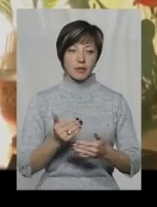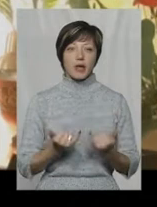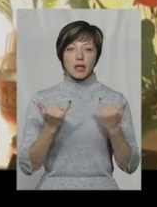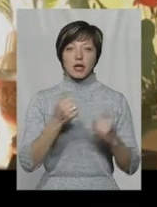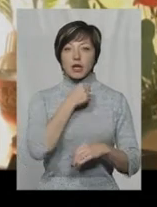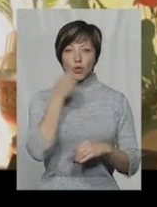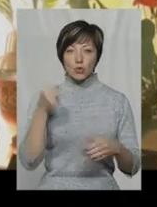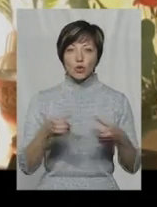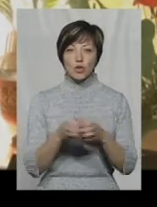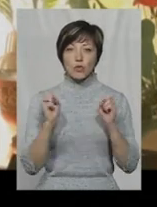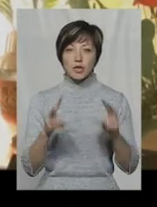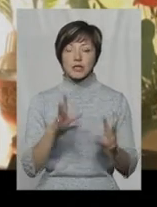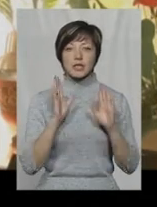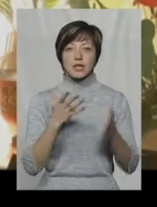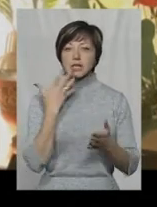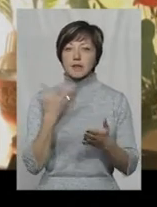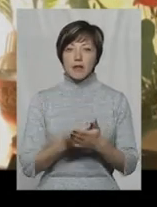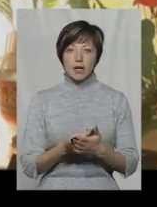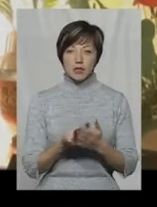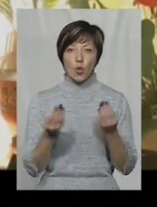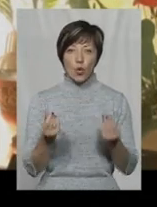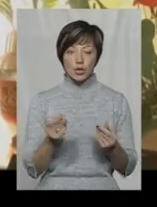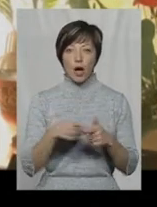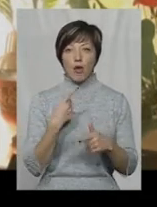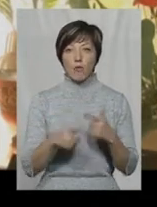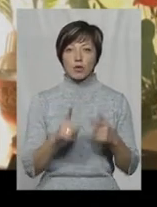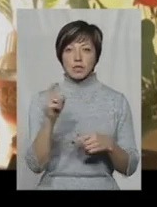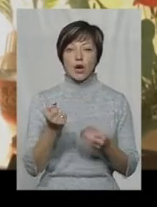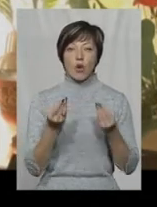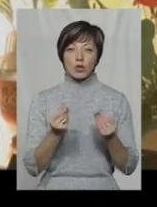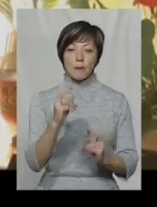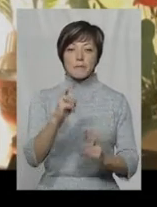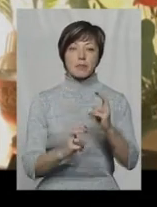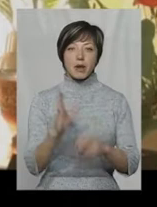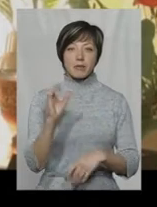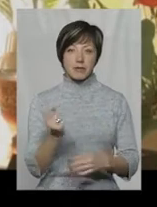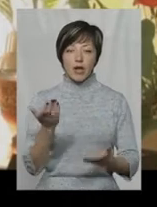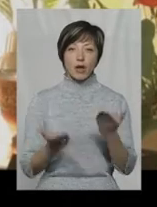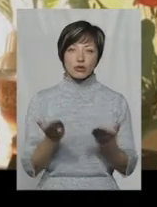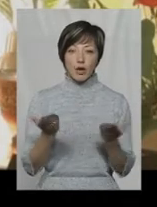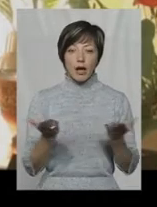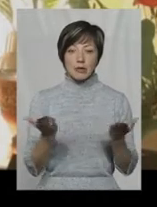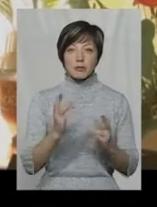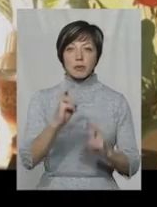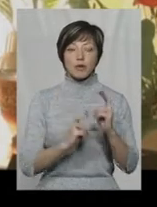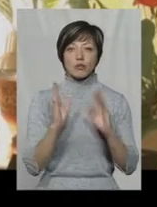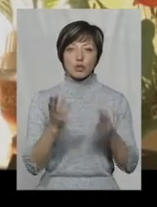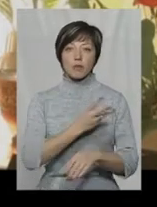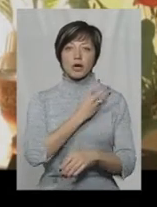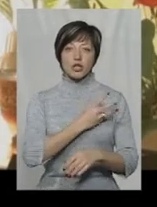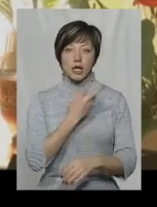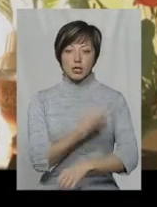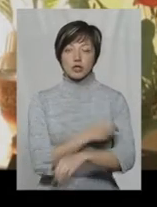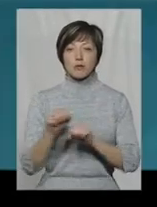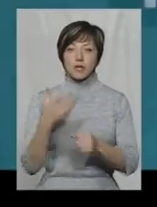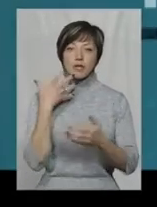дорослих груп ризику тільки за власні кошти або за кошти підприємства, якщо якесь підприємство буде бажати щепити